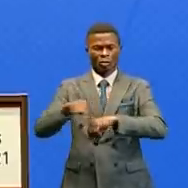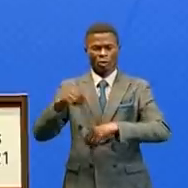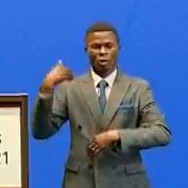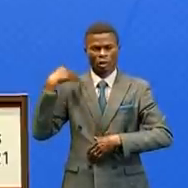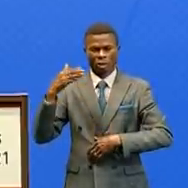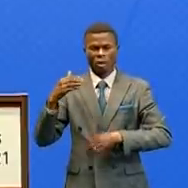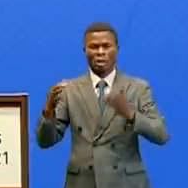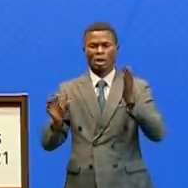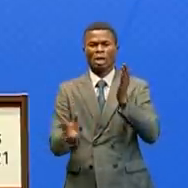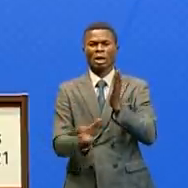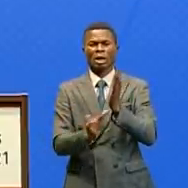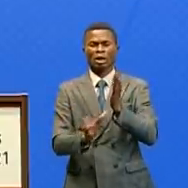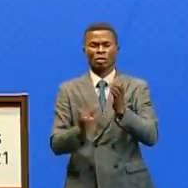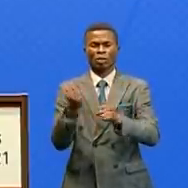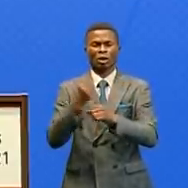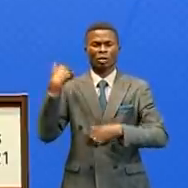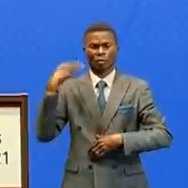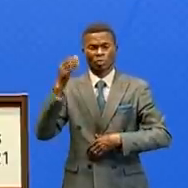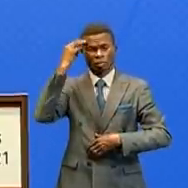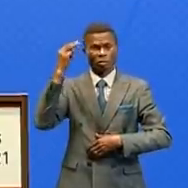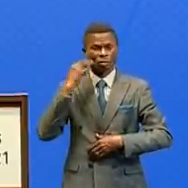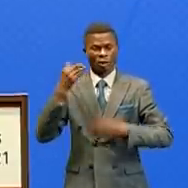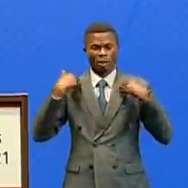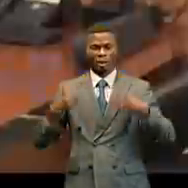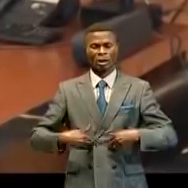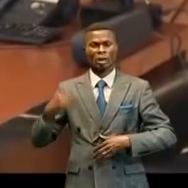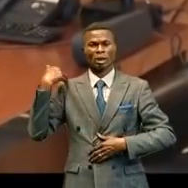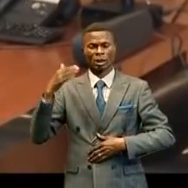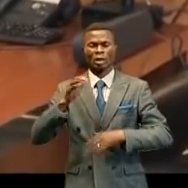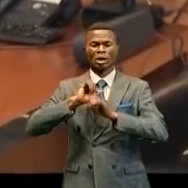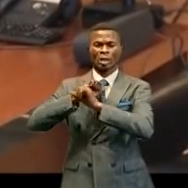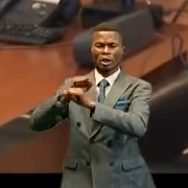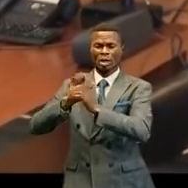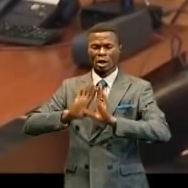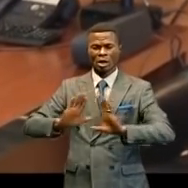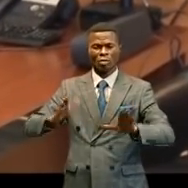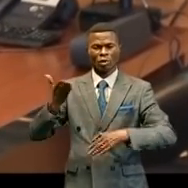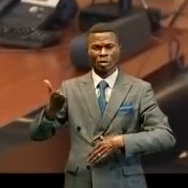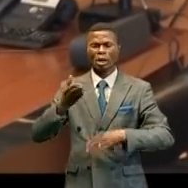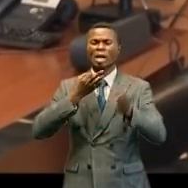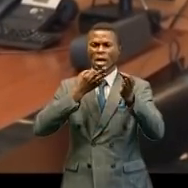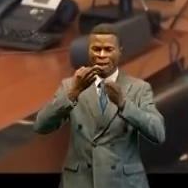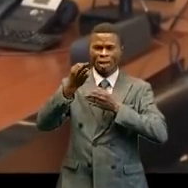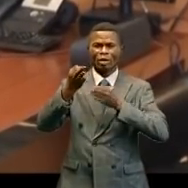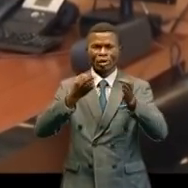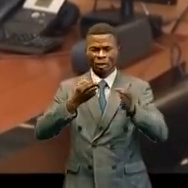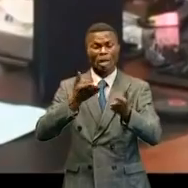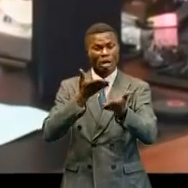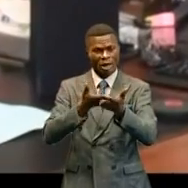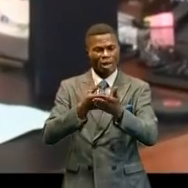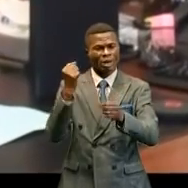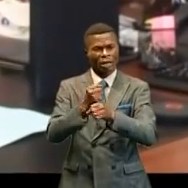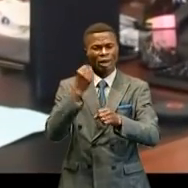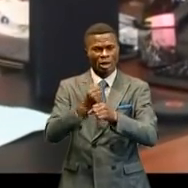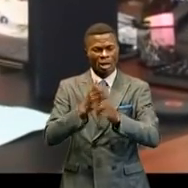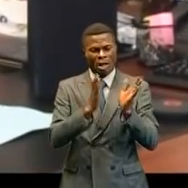et innovation du service public, les ministres de la Santé publique, hygiène et prévention, a explicité qu'il s'agit d'un travail qui a